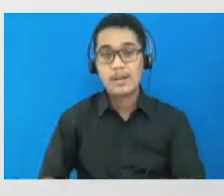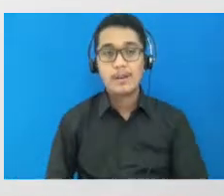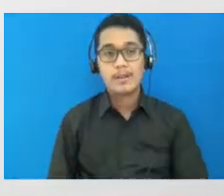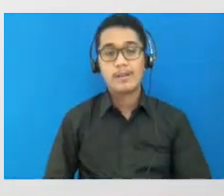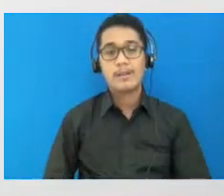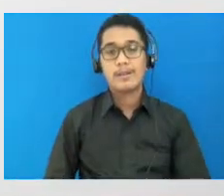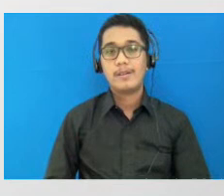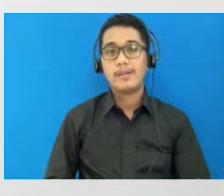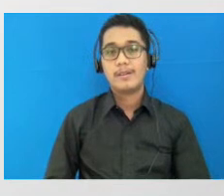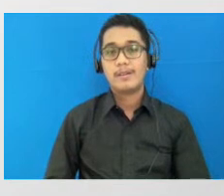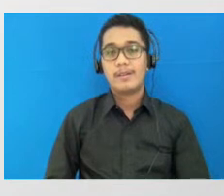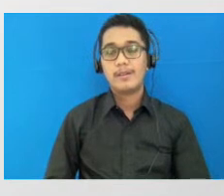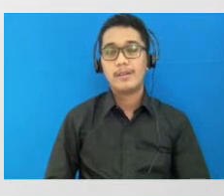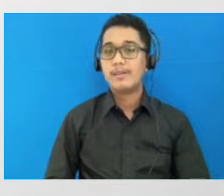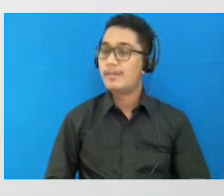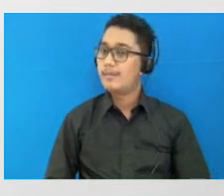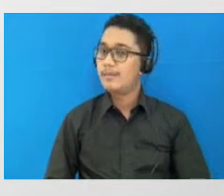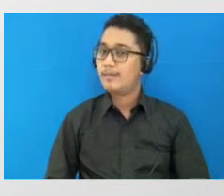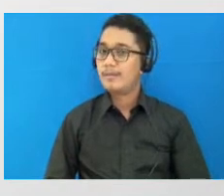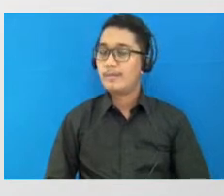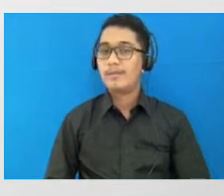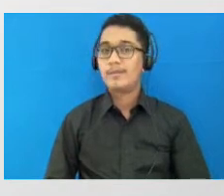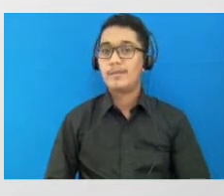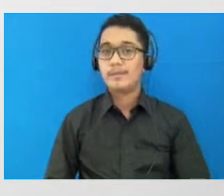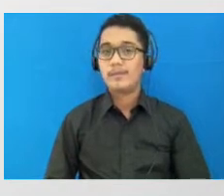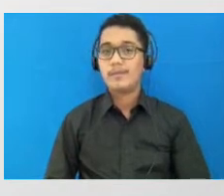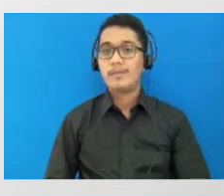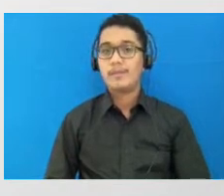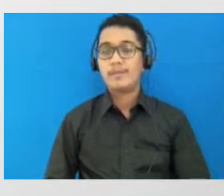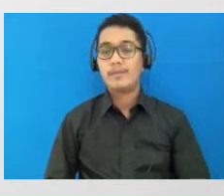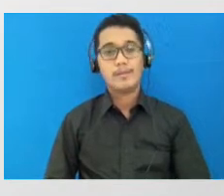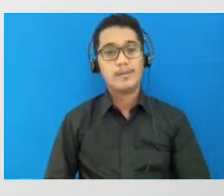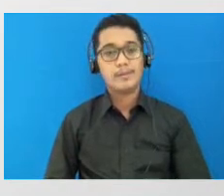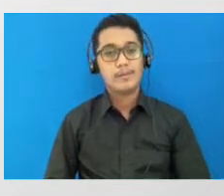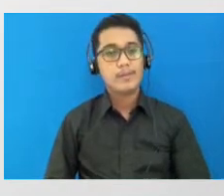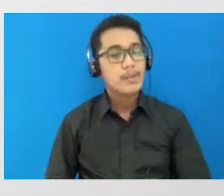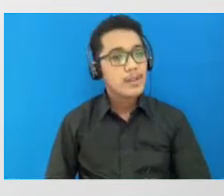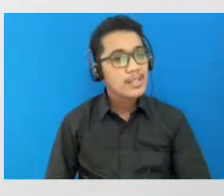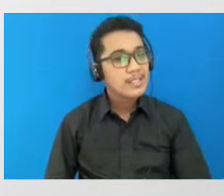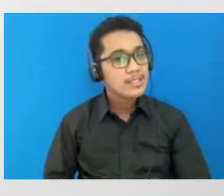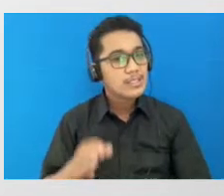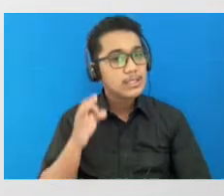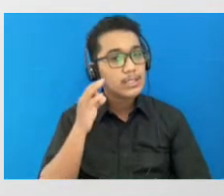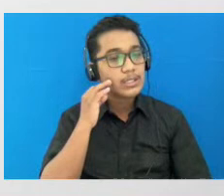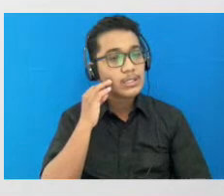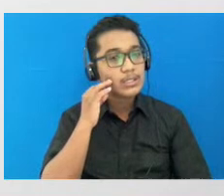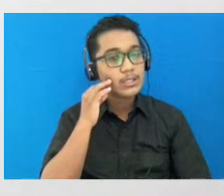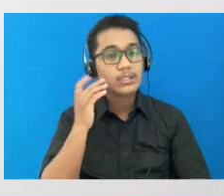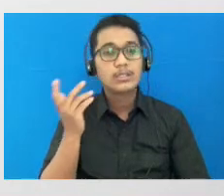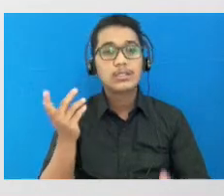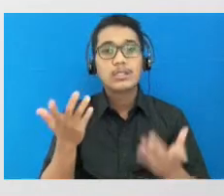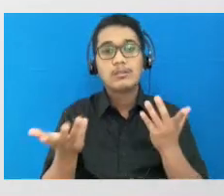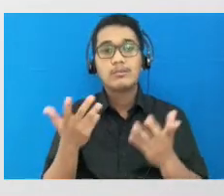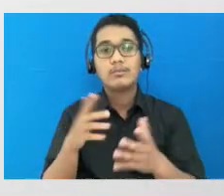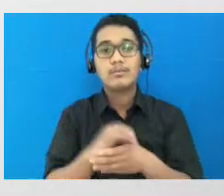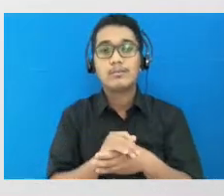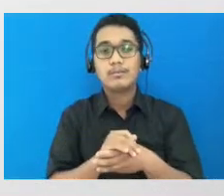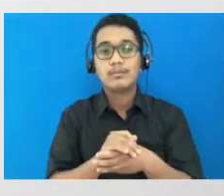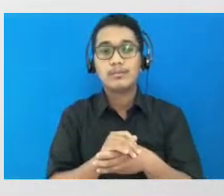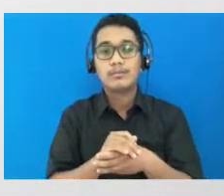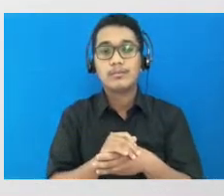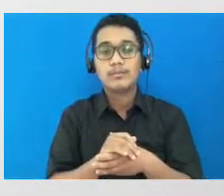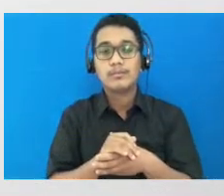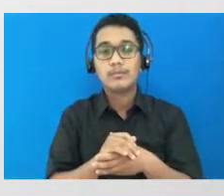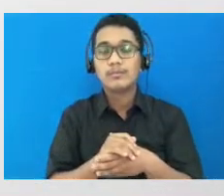Saya kira GDPR telah memberikan struktur dan sistem yang jelas ya untuk perlindungan pribadi dalam kasus security breach dan juga dalam